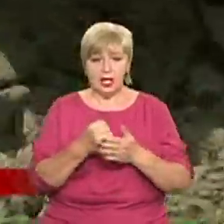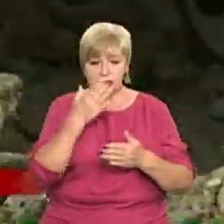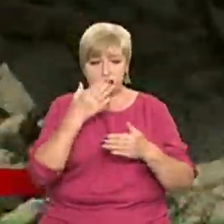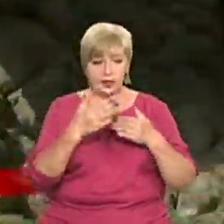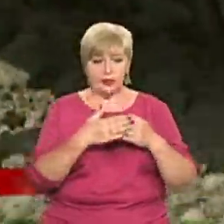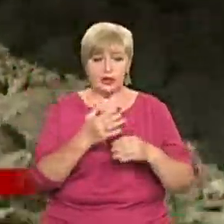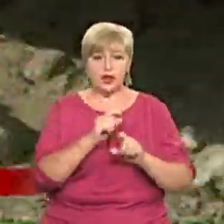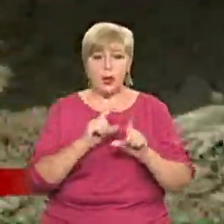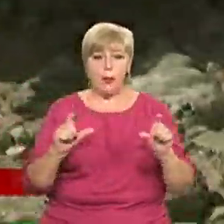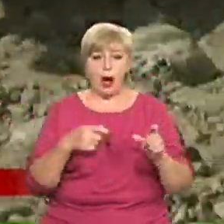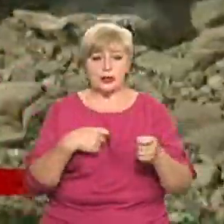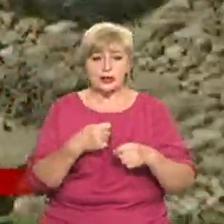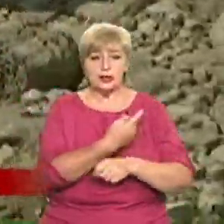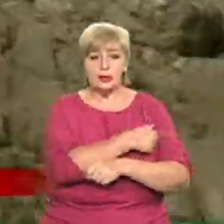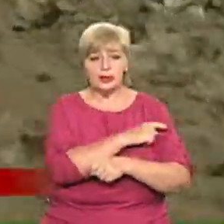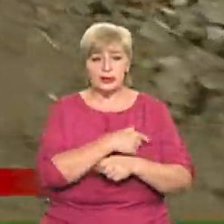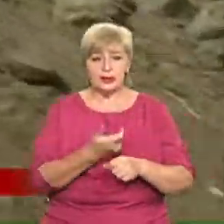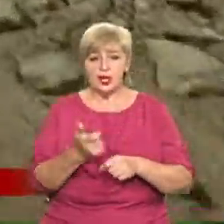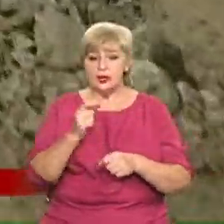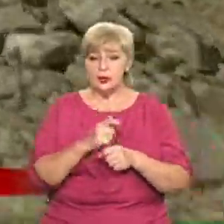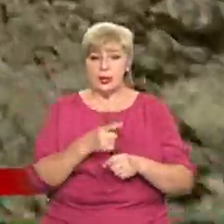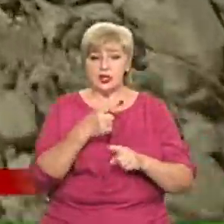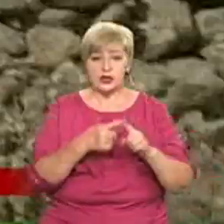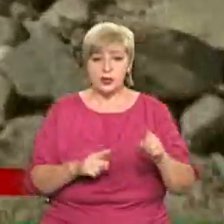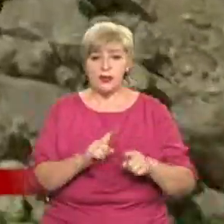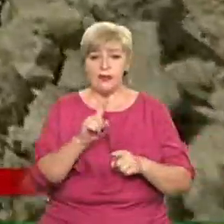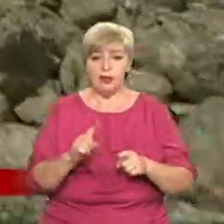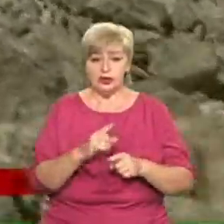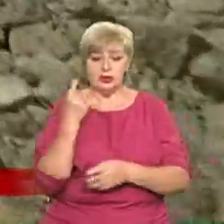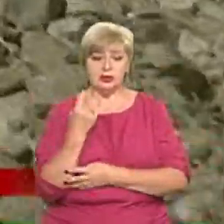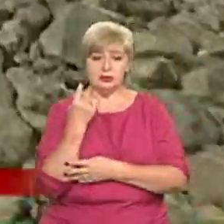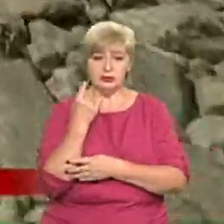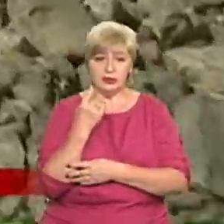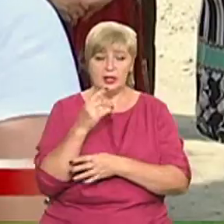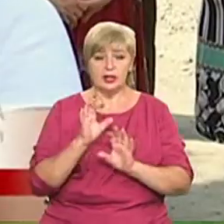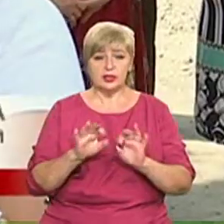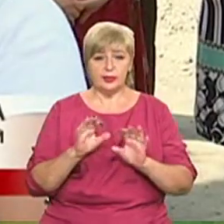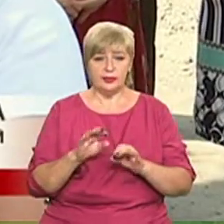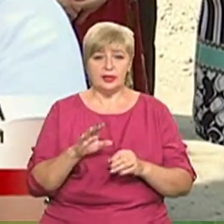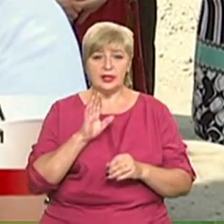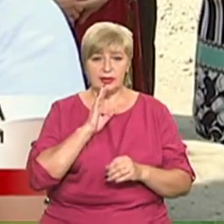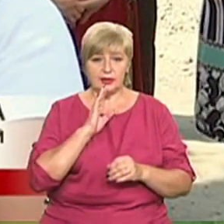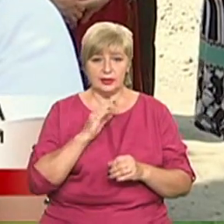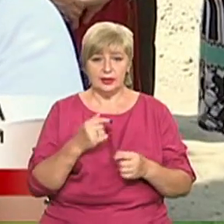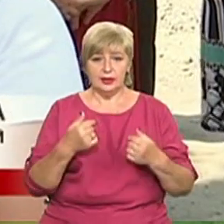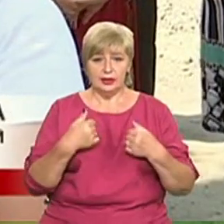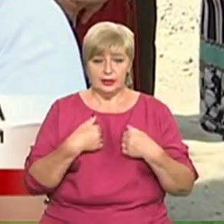магазину та поліклініки близько півгодини пішки з дитиною на руках, розповідає Людмила. Нам